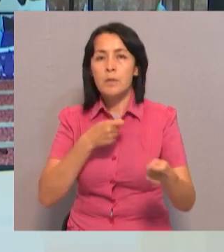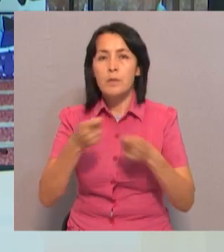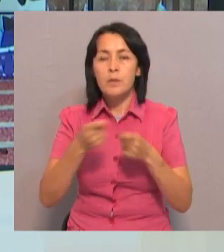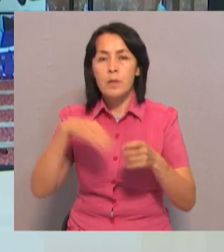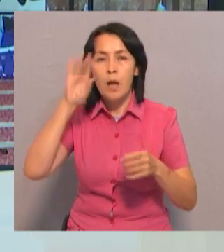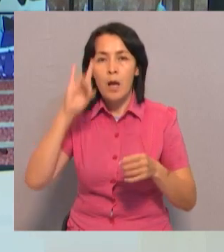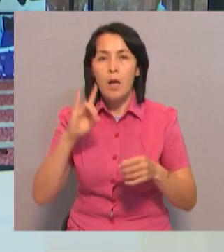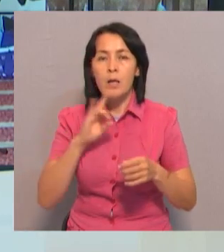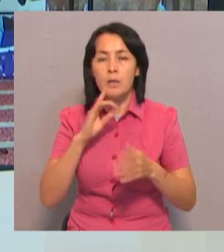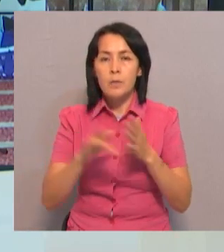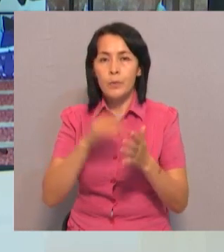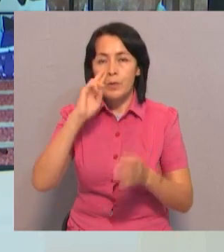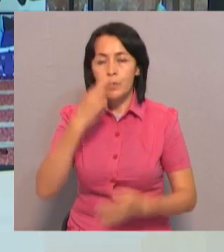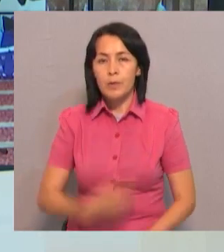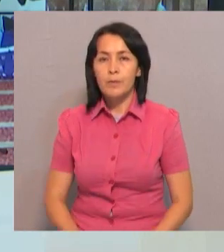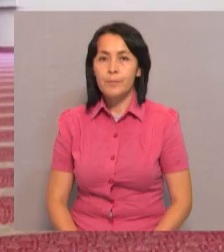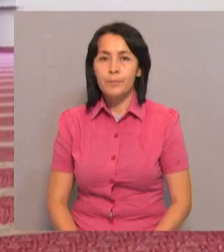мусульман Казахстана по городу Шымкент.